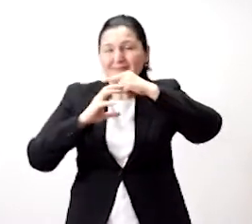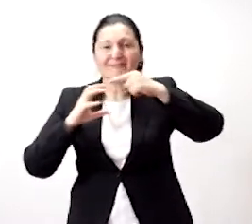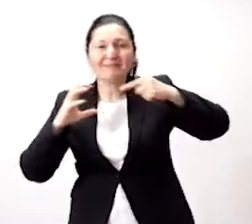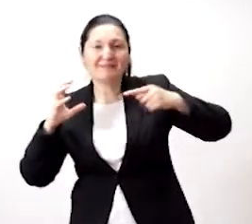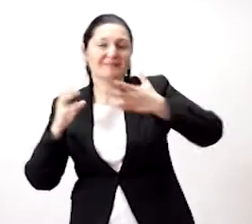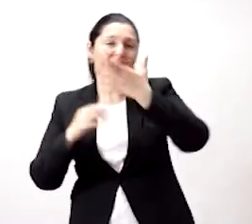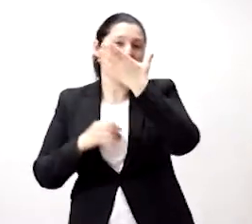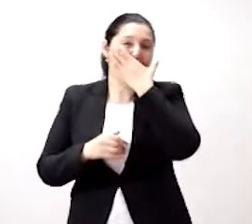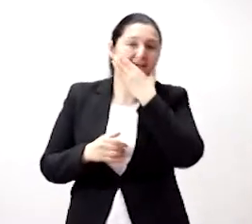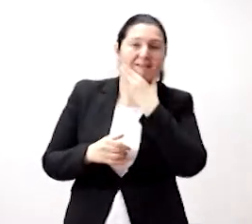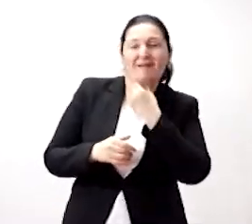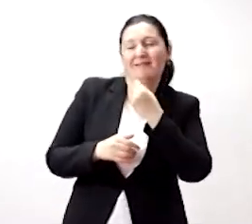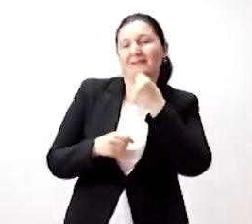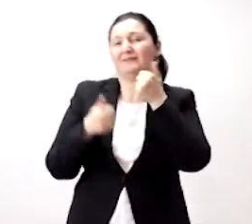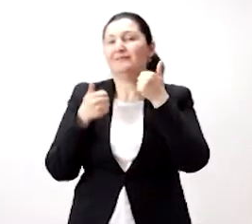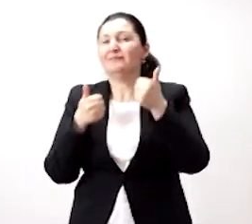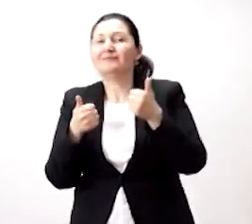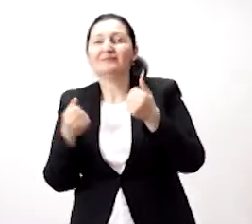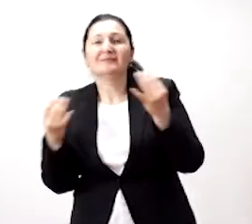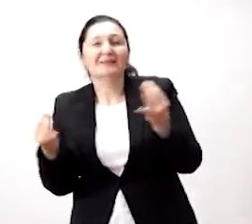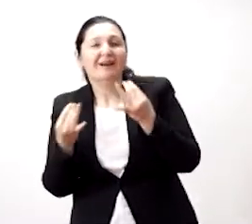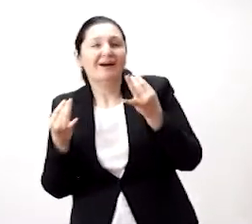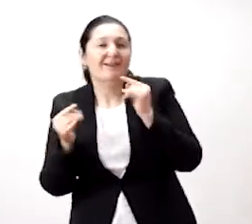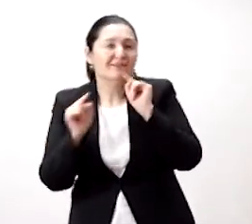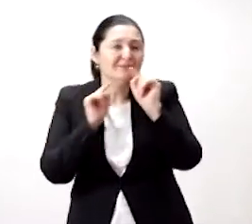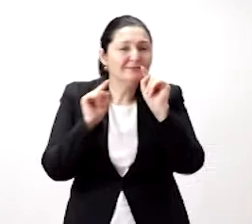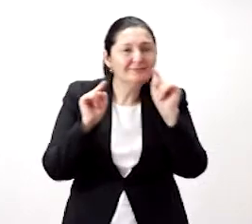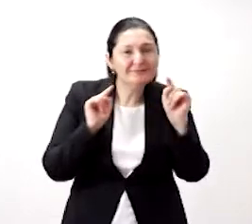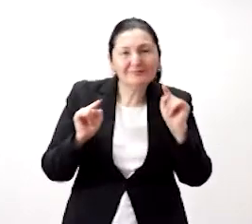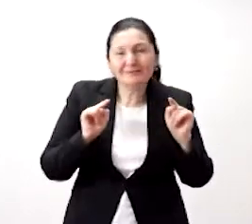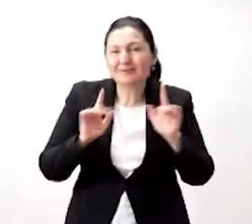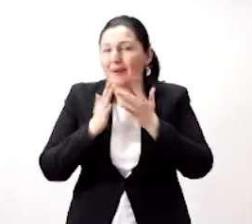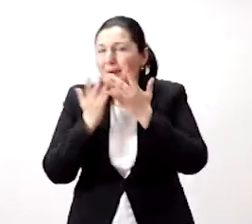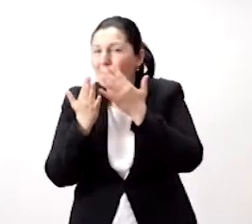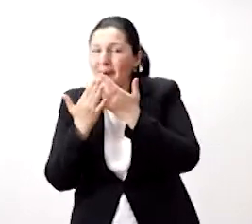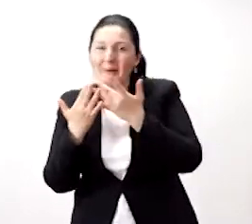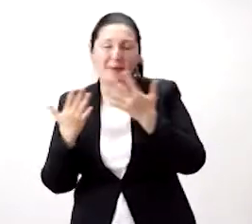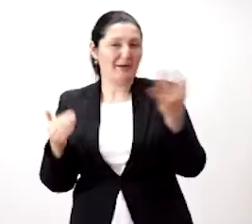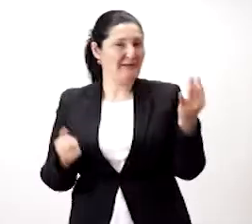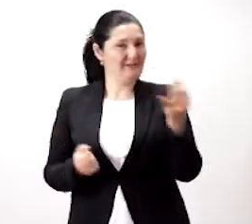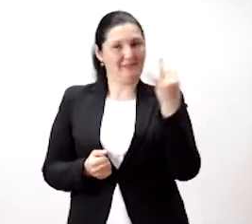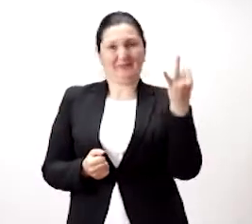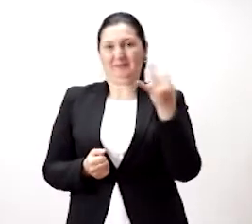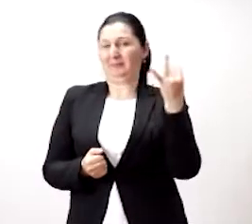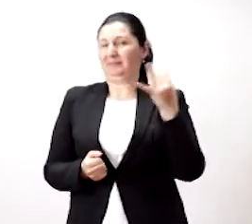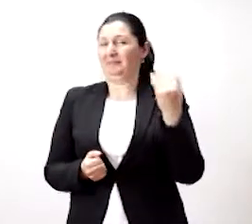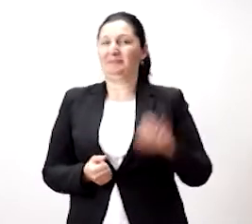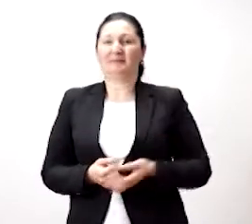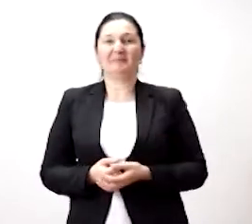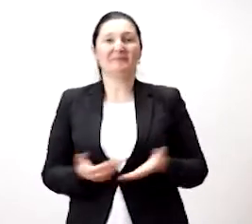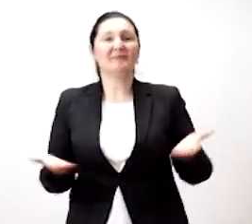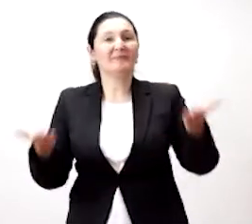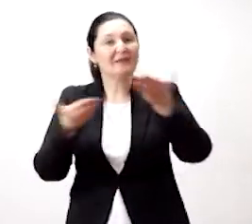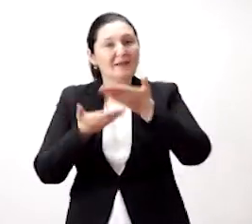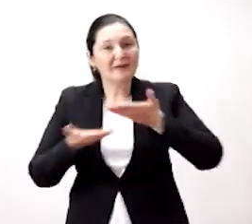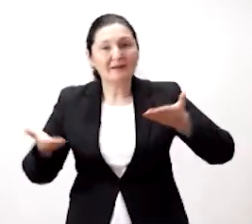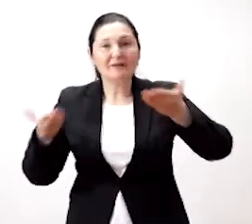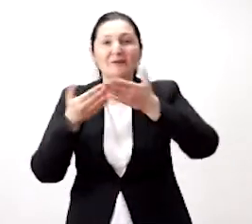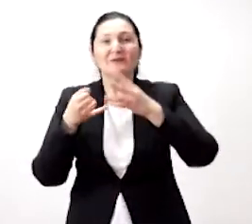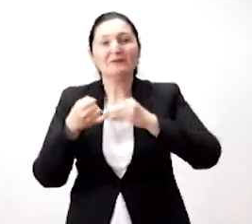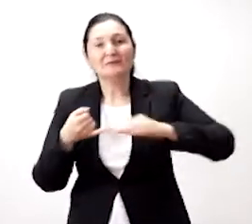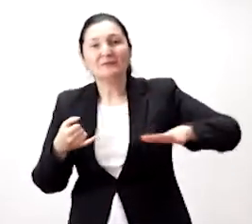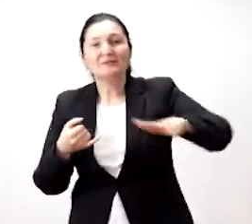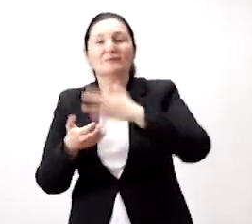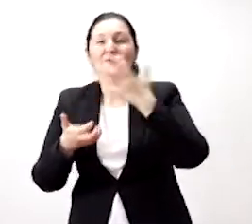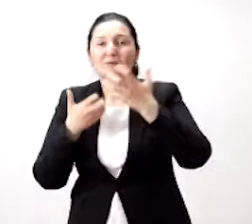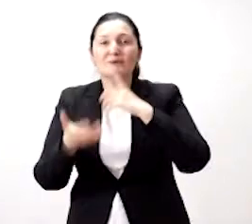асту манзара. Олами набототу ҷонварони хеле аҷиб дорад. Пас мо бояд заминамонро